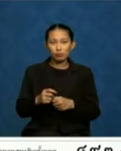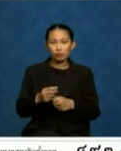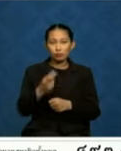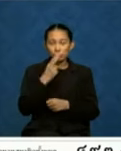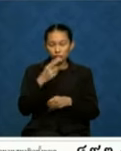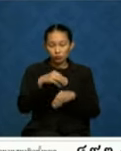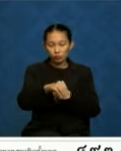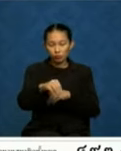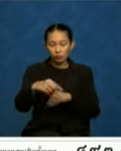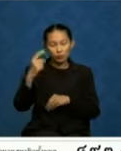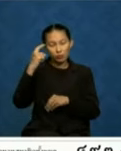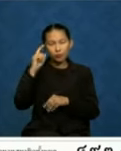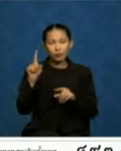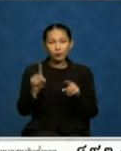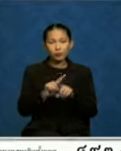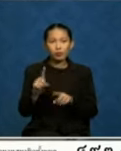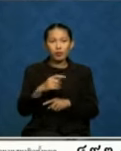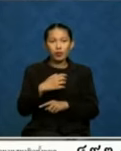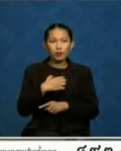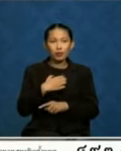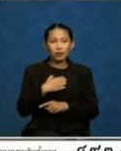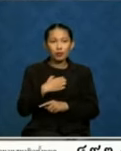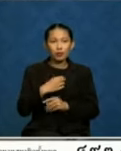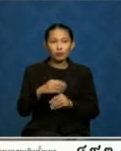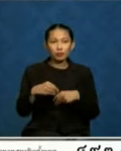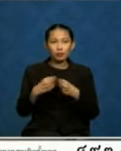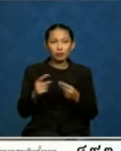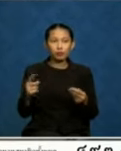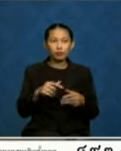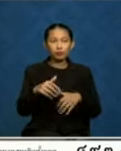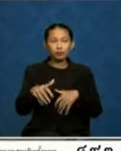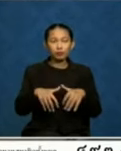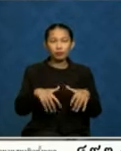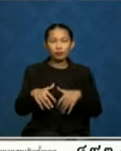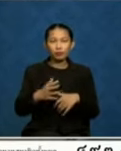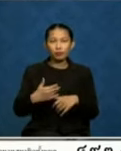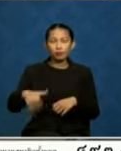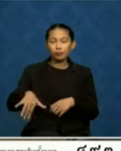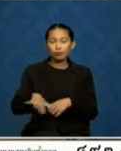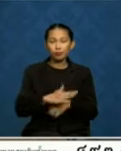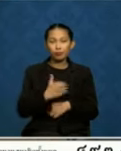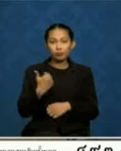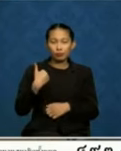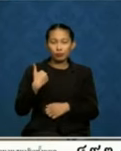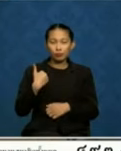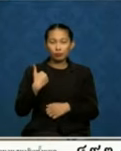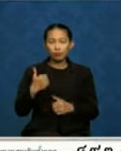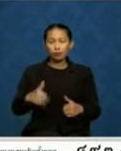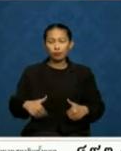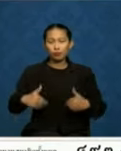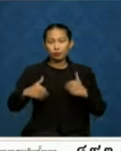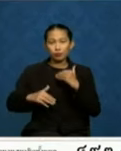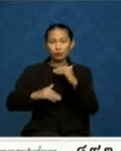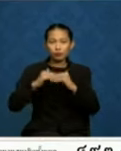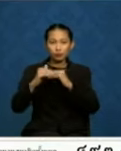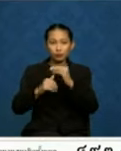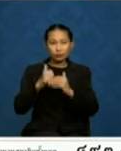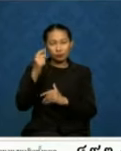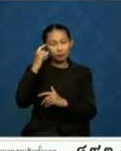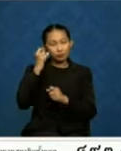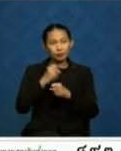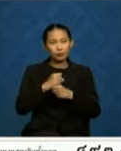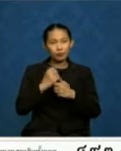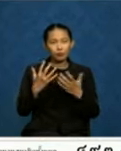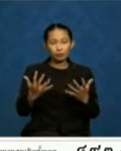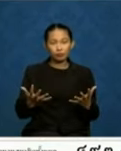ามีความเห็นตรงกันครับว่าเราอยากจะให้พี่น้องชาวไร่ยาสูบนะครับมีฐานะความเป็นอยู่ที่ดีขึ้นทำยังไง